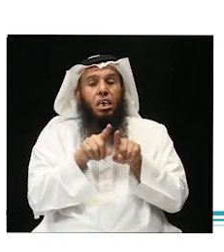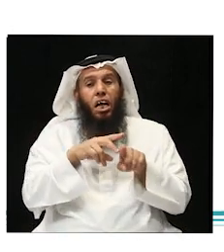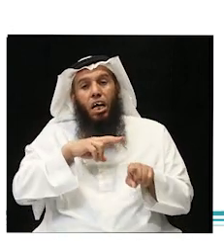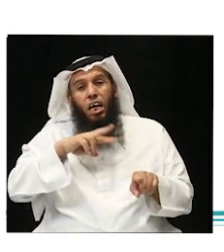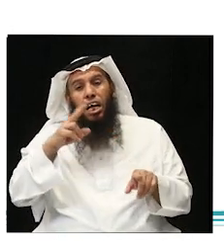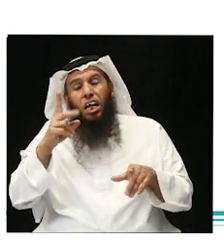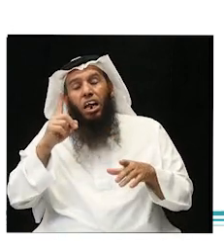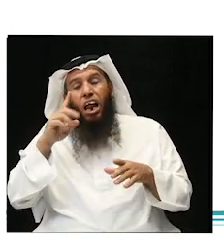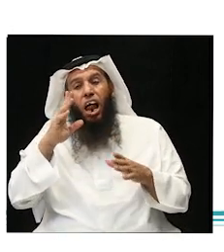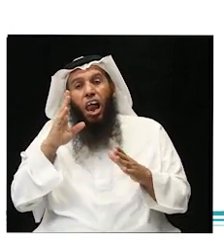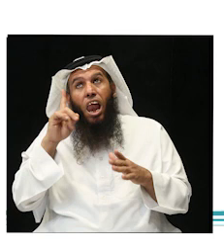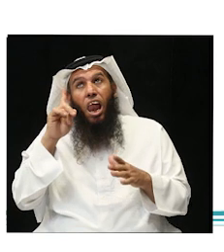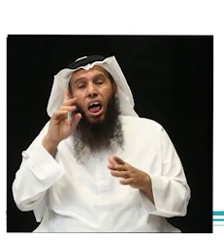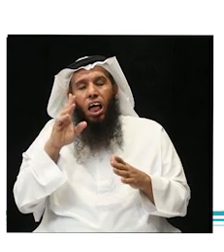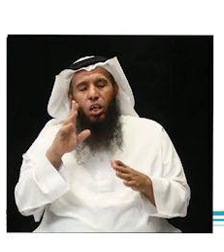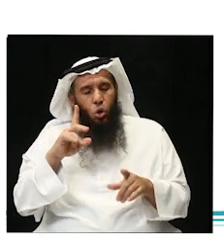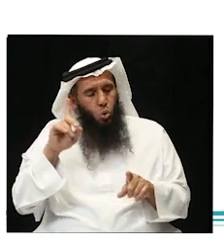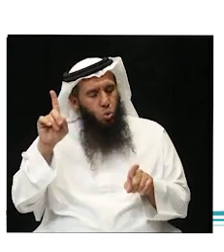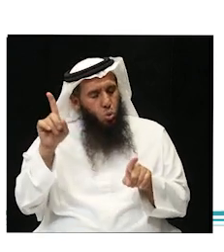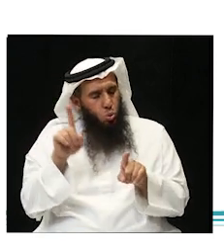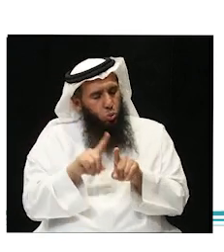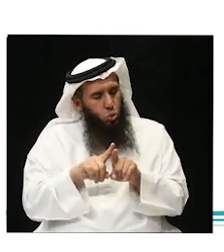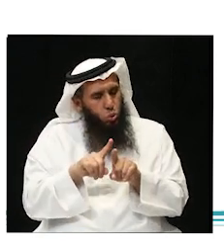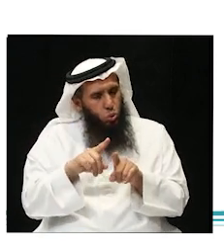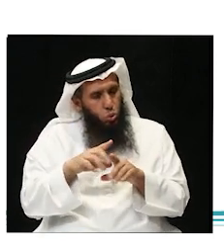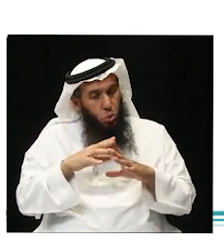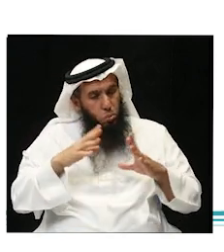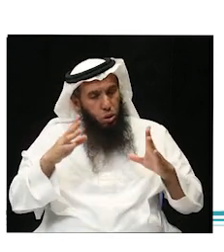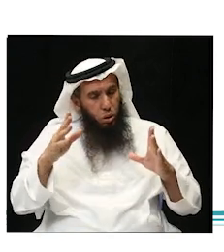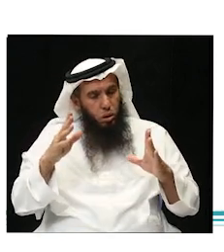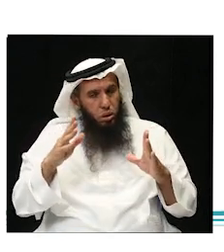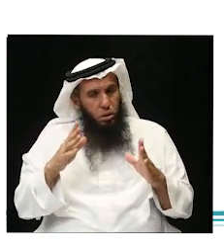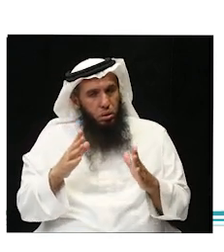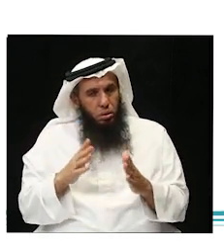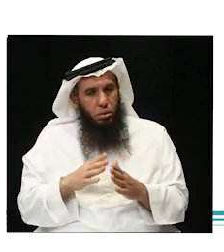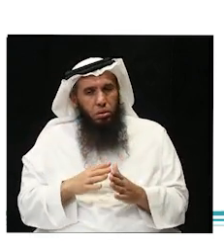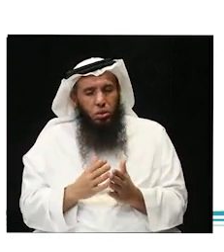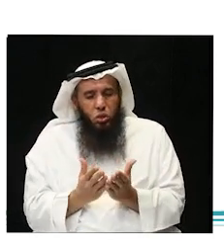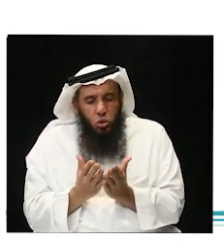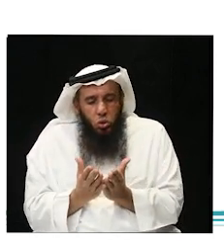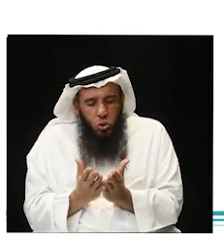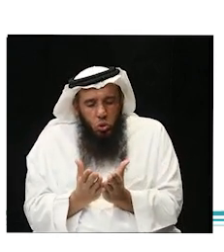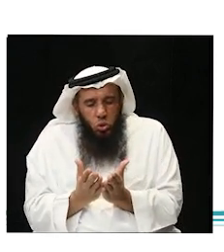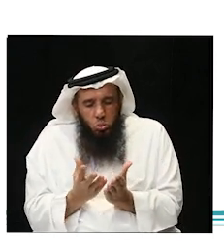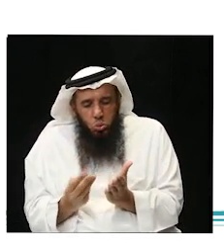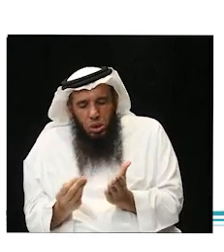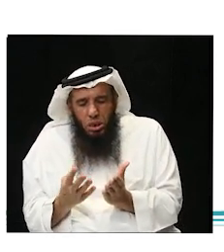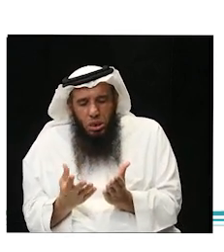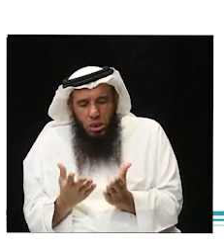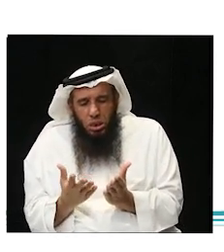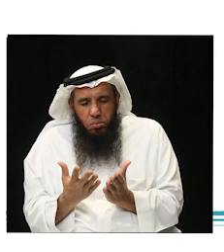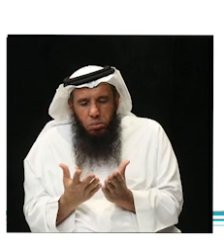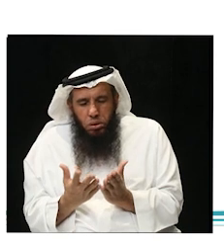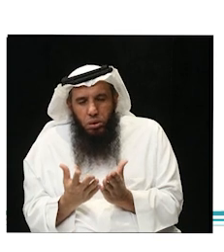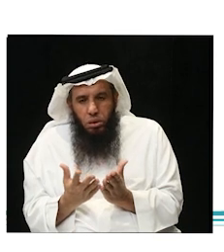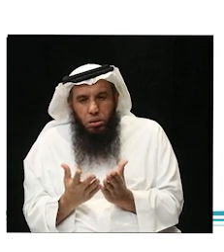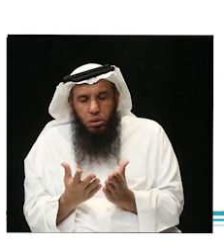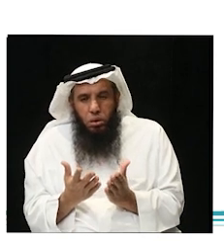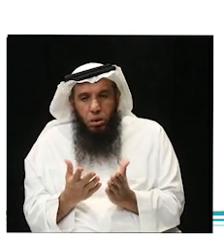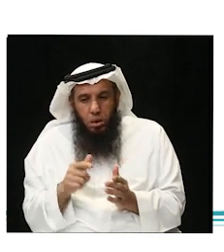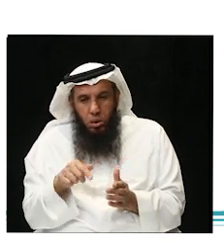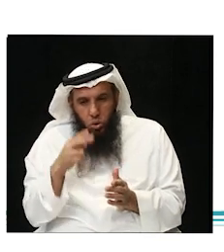المغفرة، يرجون العافية، يرجون الولد، يرجون النجاح في الدراسة، نقول هذا شرك أكبر. ينبغي أن يكون الرجاء